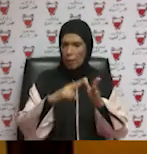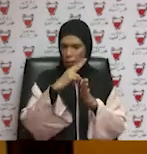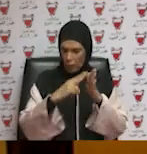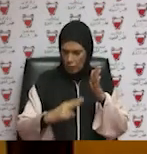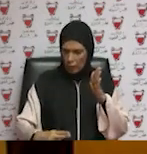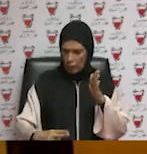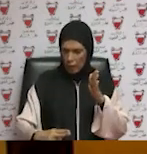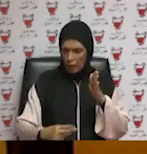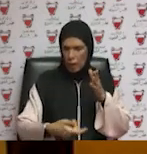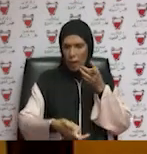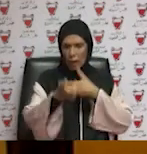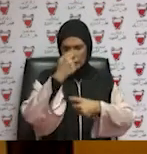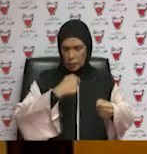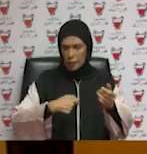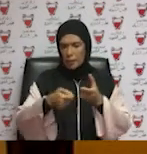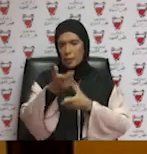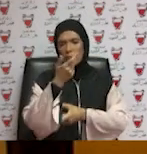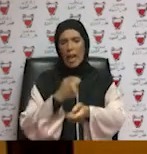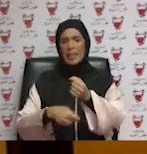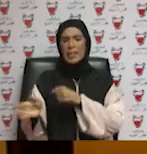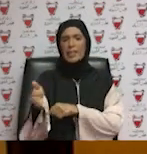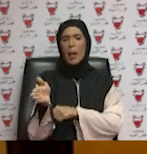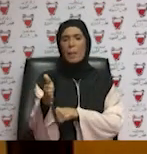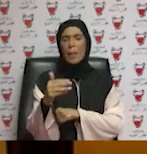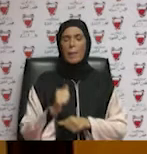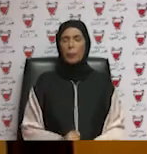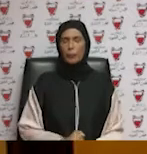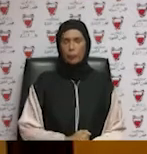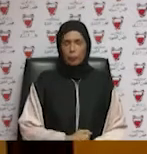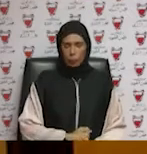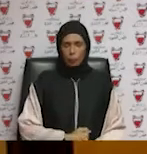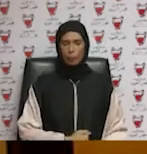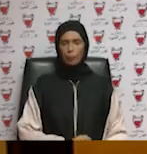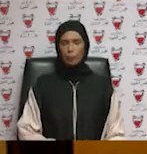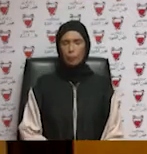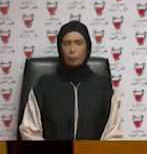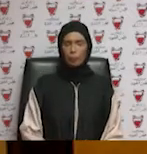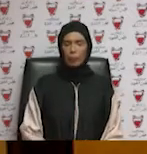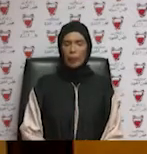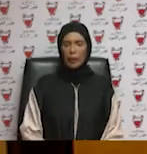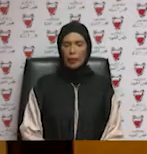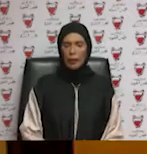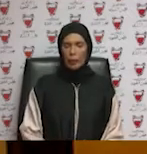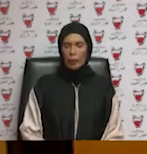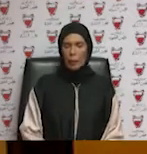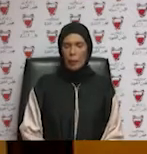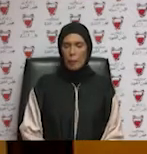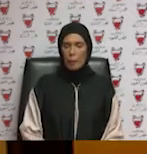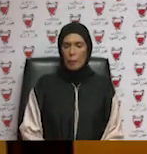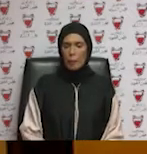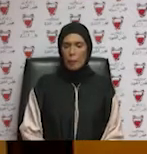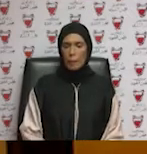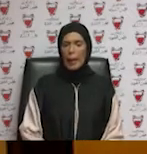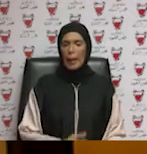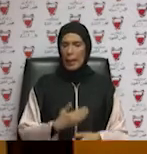الصيد مرتبط ليس فقط في بالنسبة إلى لأن إحنا في الثروة البحرية، وإنما مرتبط